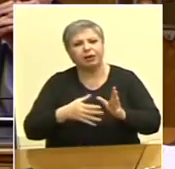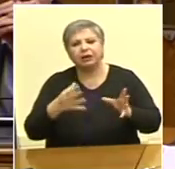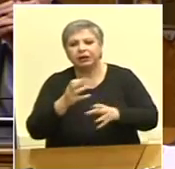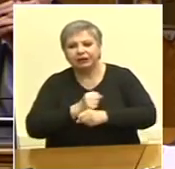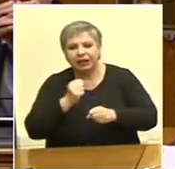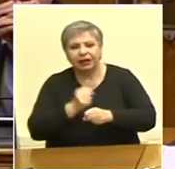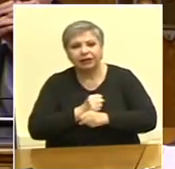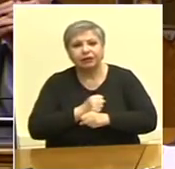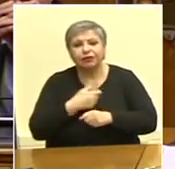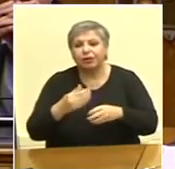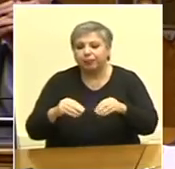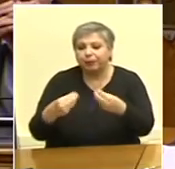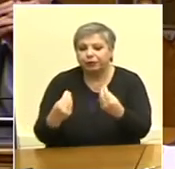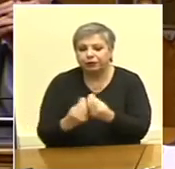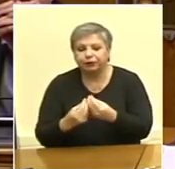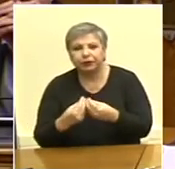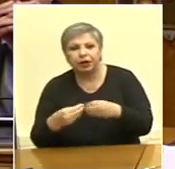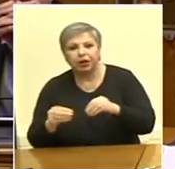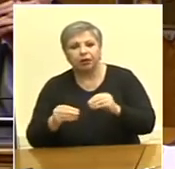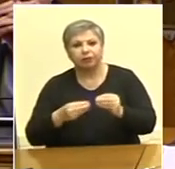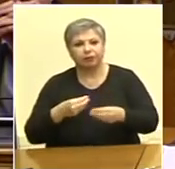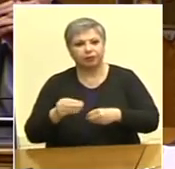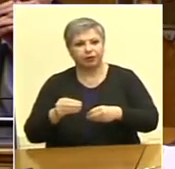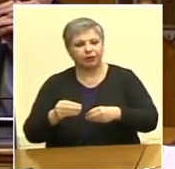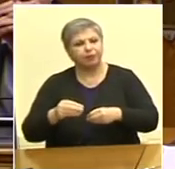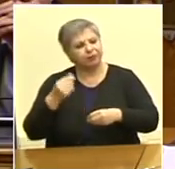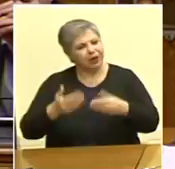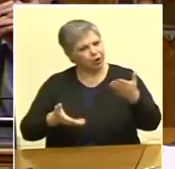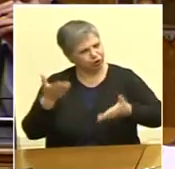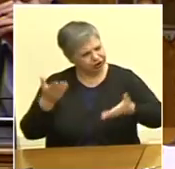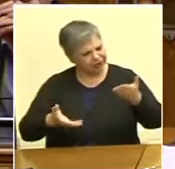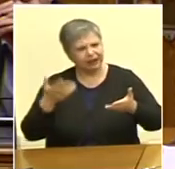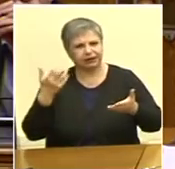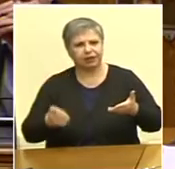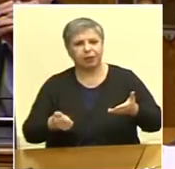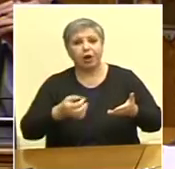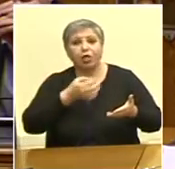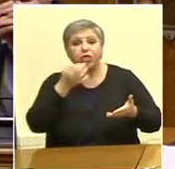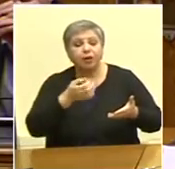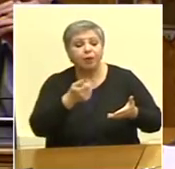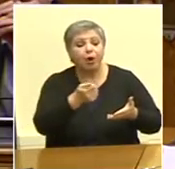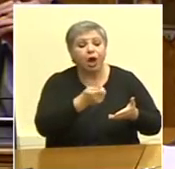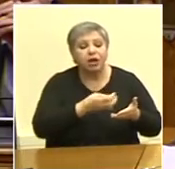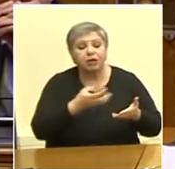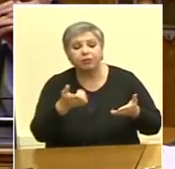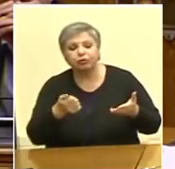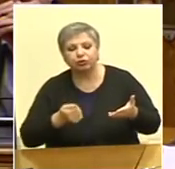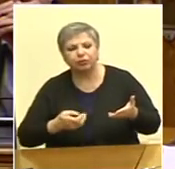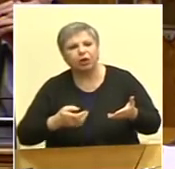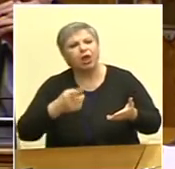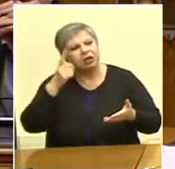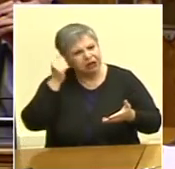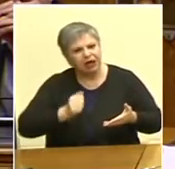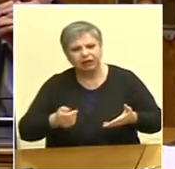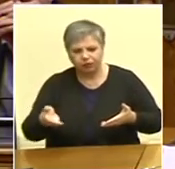δημοσιονομικής προσαρμογής. Θα κάνω τις συγκρίσεις με νούμερα για να θυμάται ο ελληνικός λαός και να γνωρίζει και ο τελευταίος πολίτης που μας